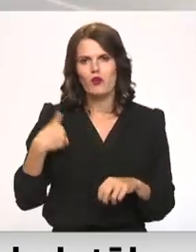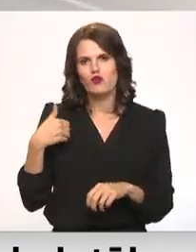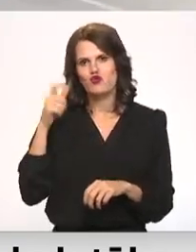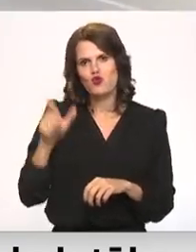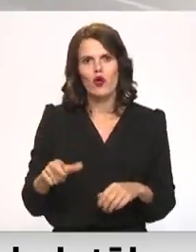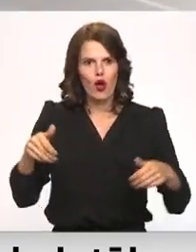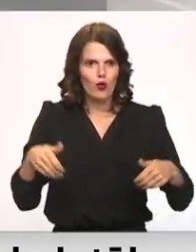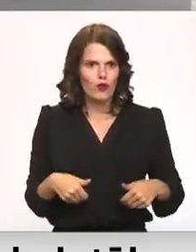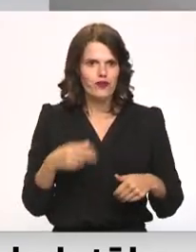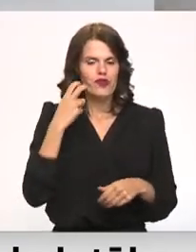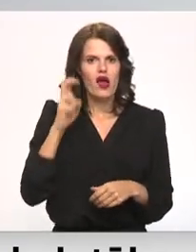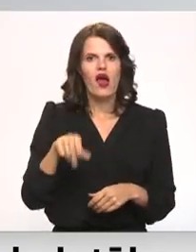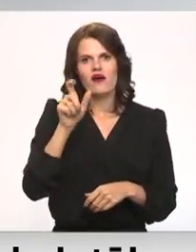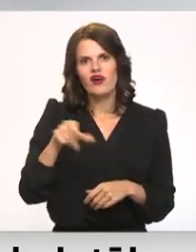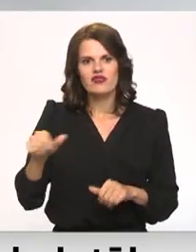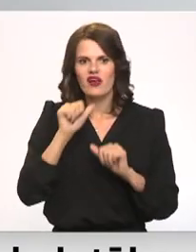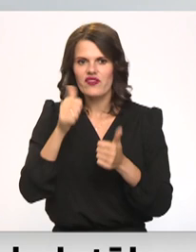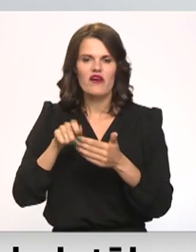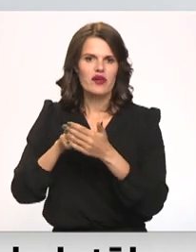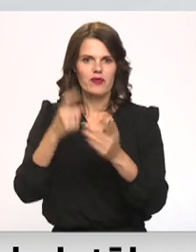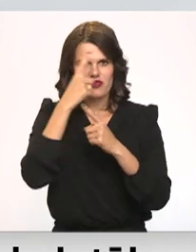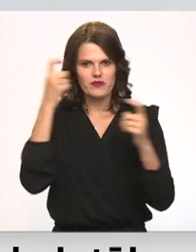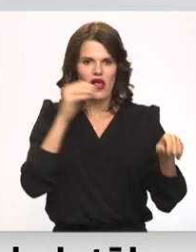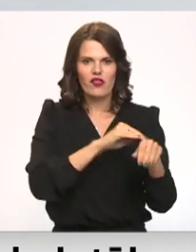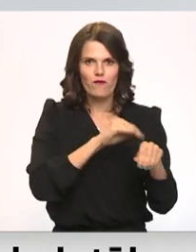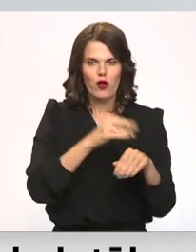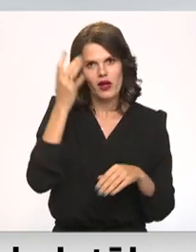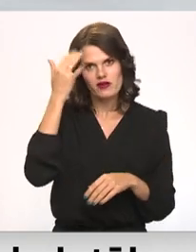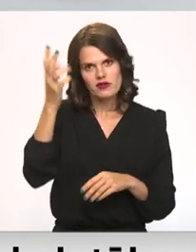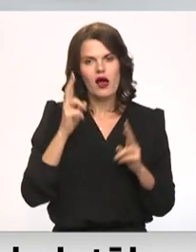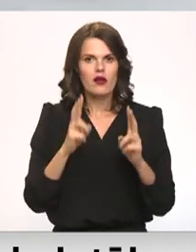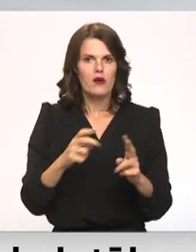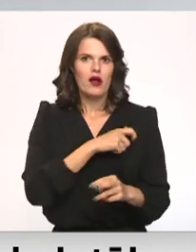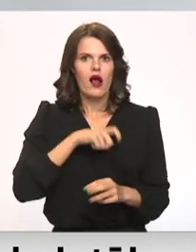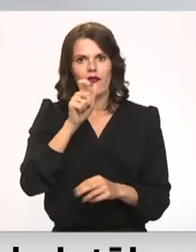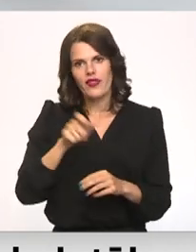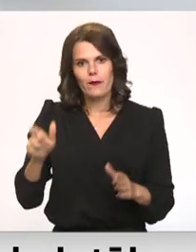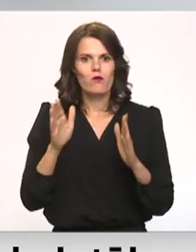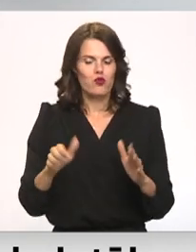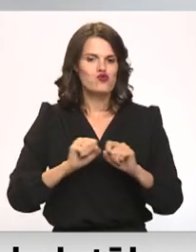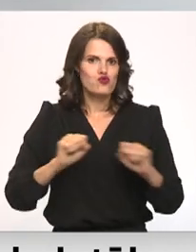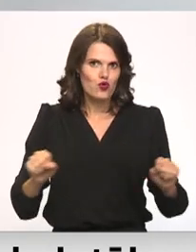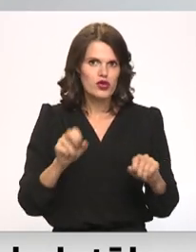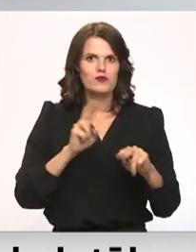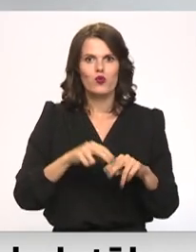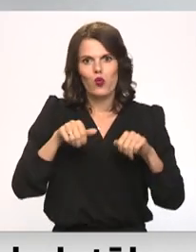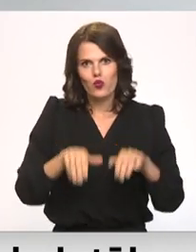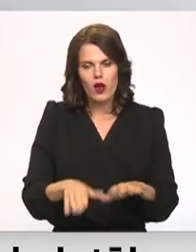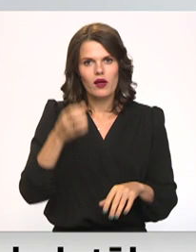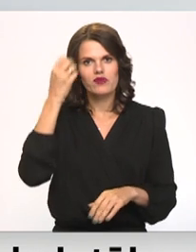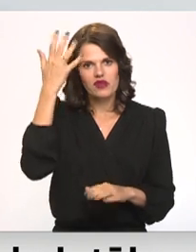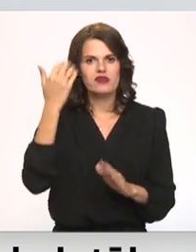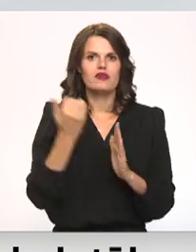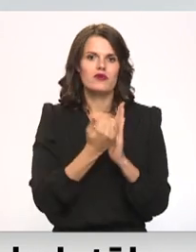uzvedībā. Vecāku nevar piespiest informēt. Ceram, ka deputāti būs tik drosmīgi un nolems izglītības